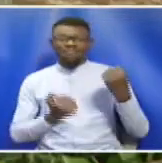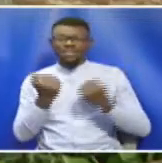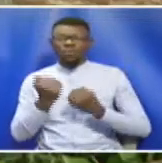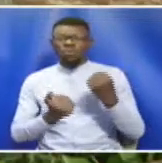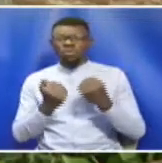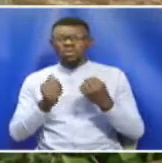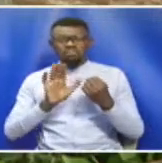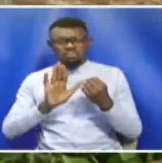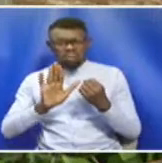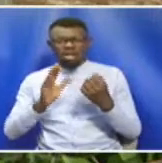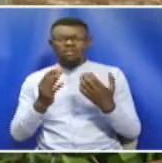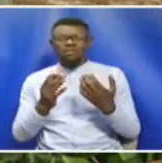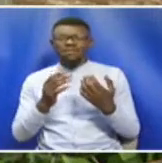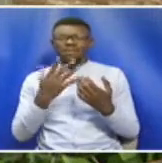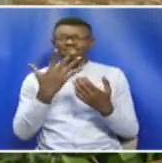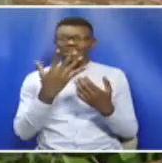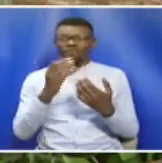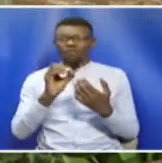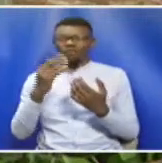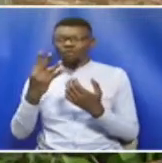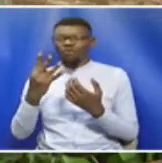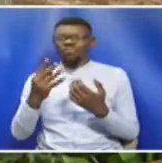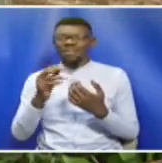504, registration number